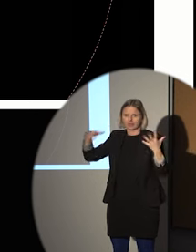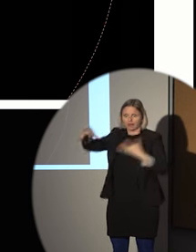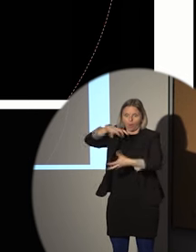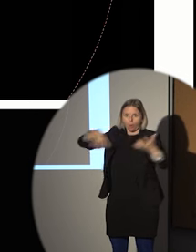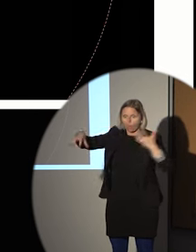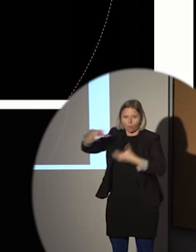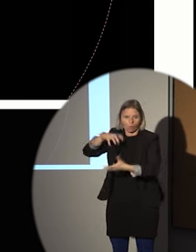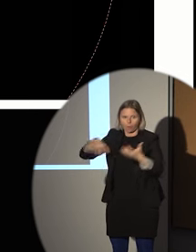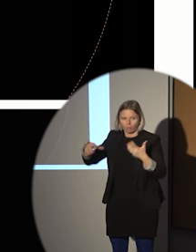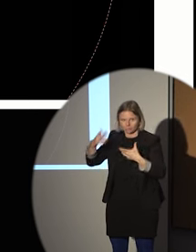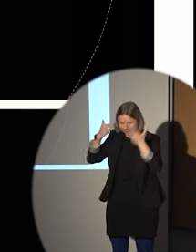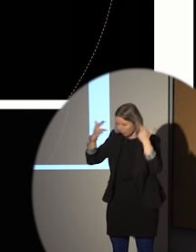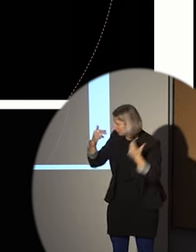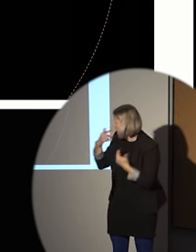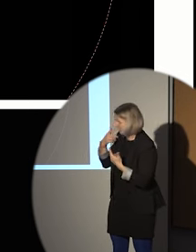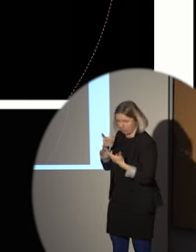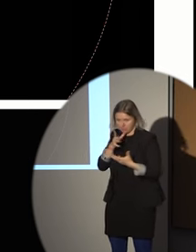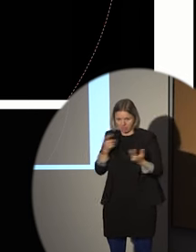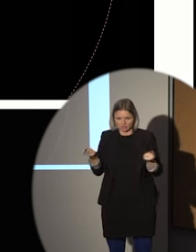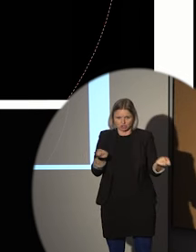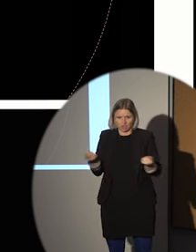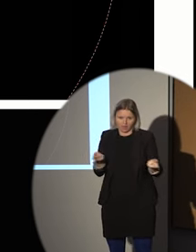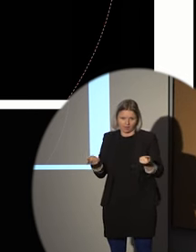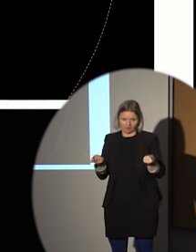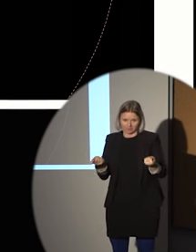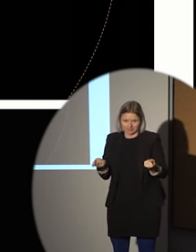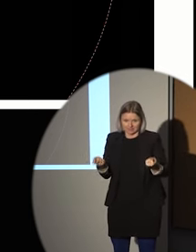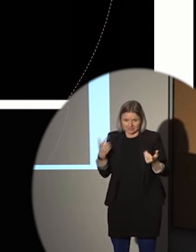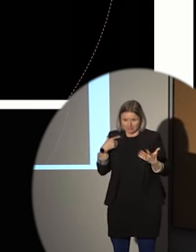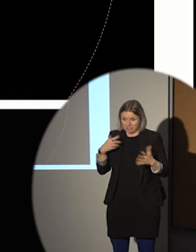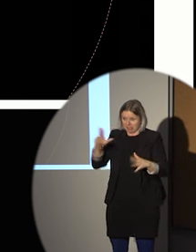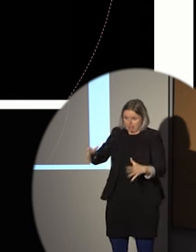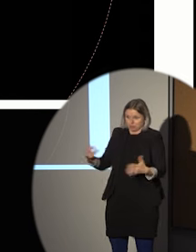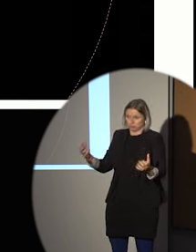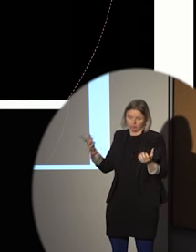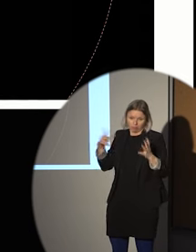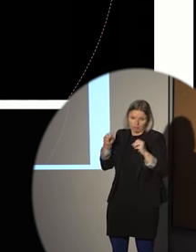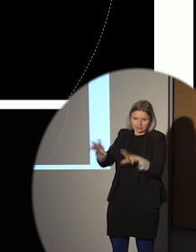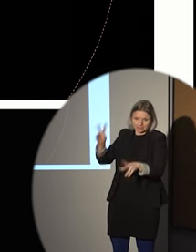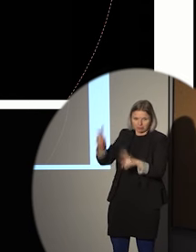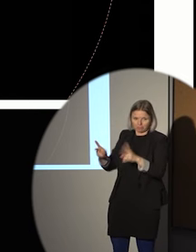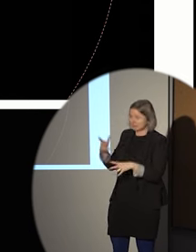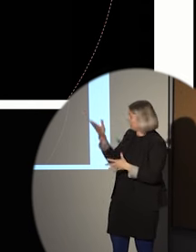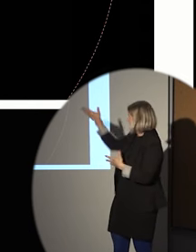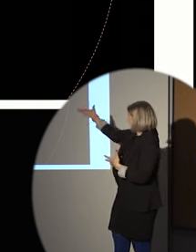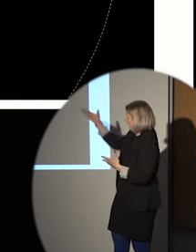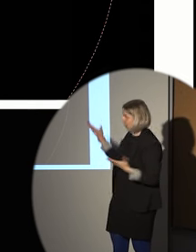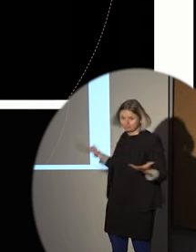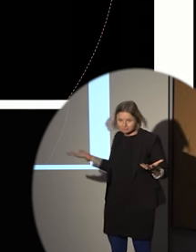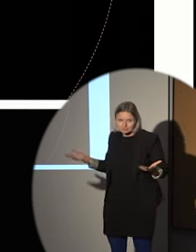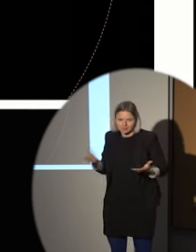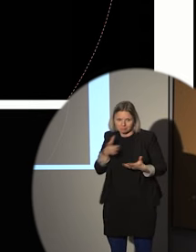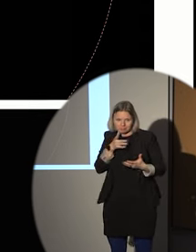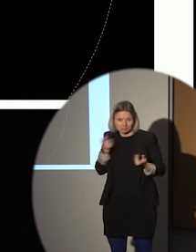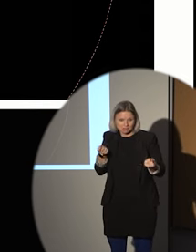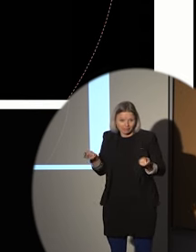que vous ne pouvez pas contrôler tous les mouvements. Donc il y a plus de danger quand vous êtes là que si